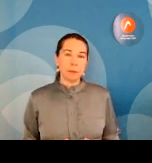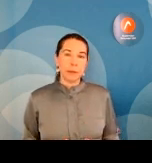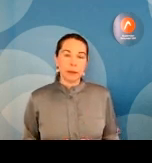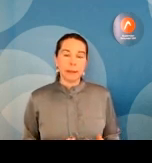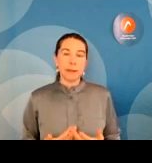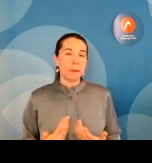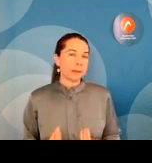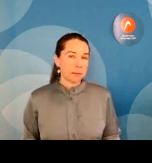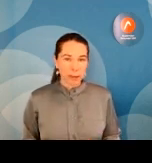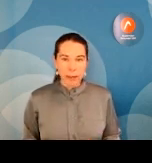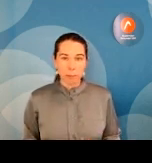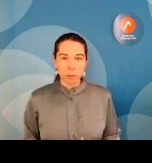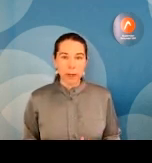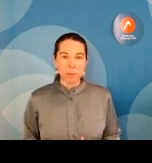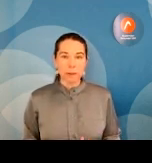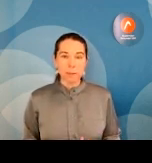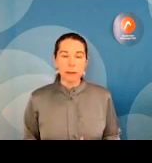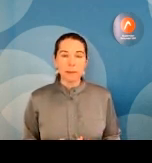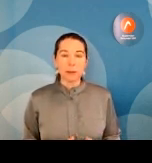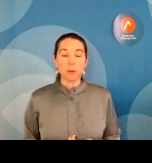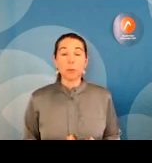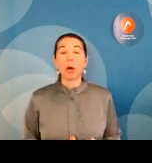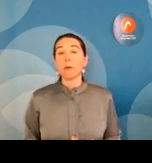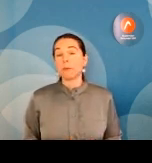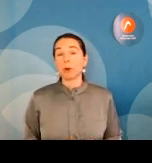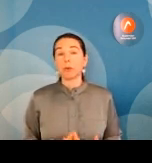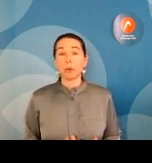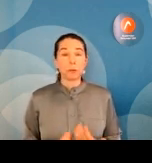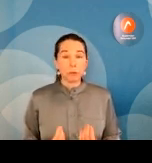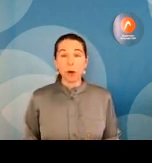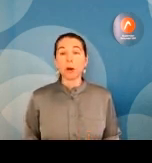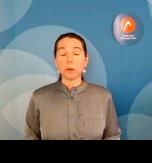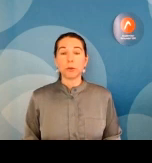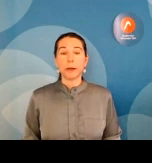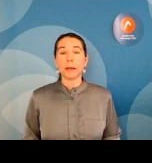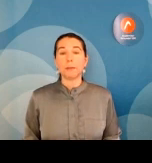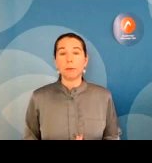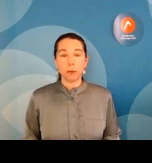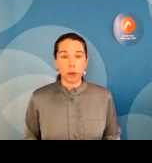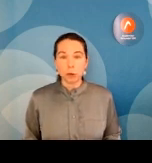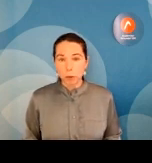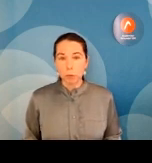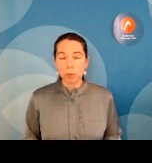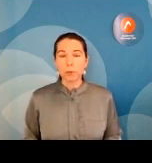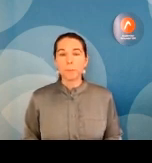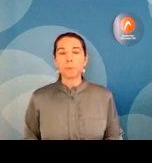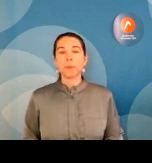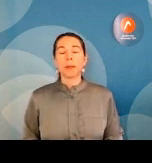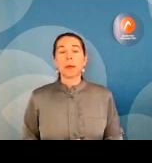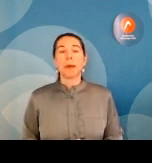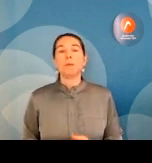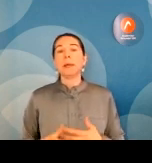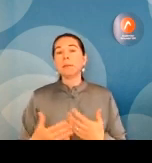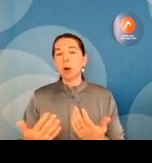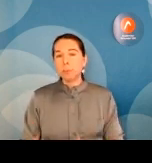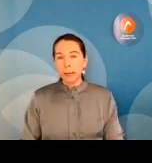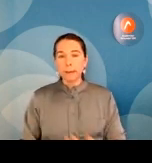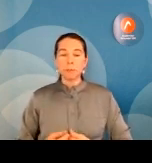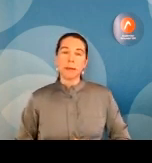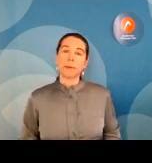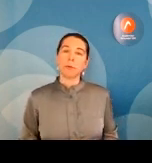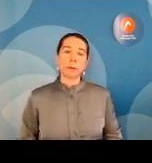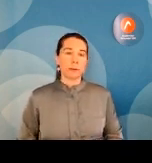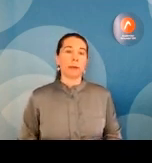Vill vi prestera det bästa vi kan på våra arbetsplatser, då behöver vi också kunna få vara oss själva fullt ut. Vill